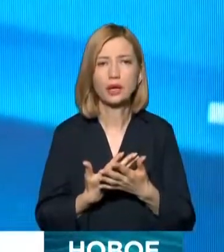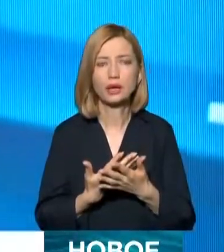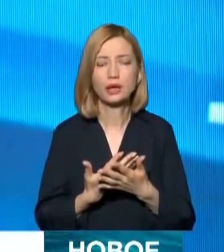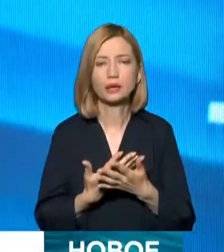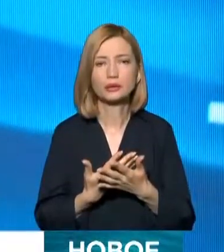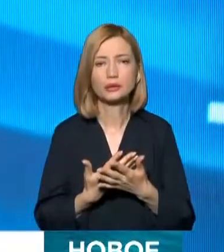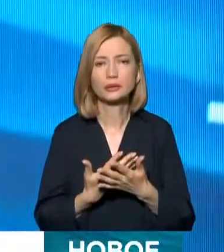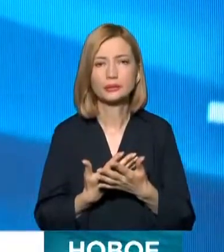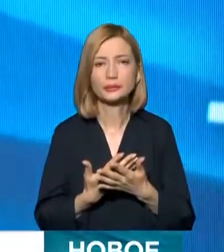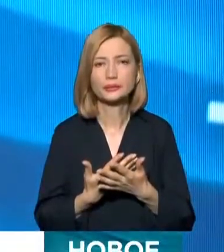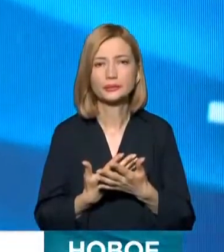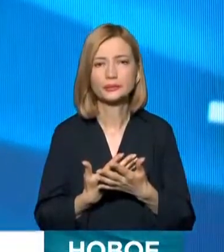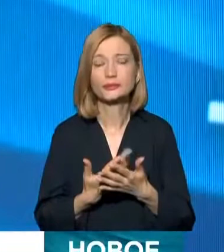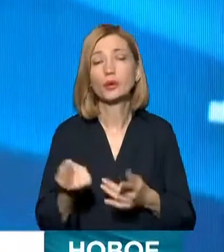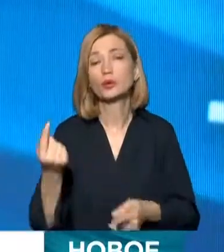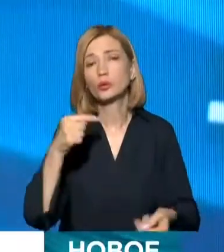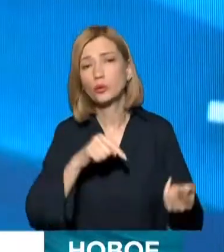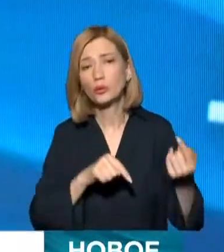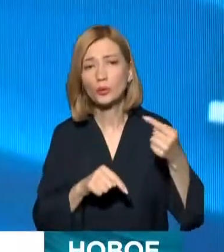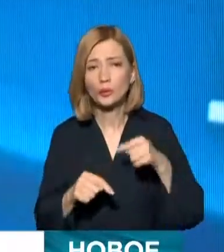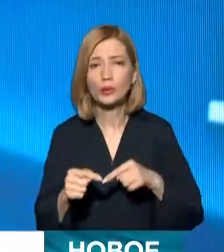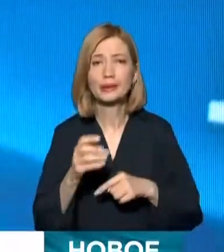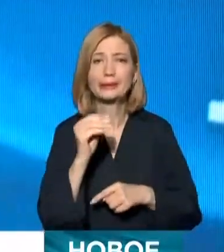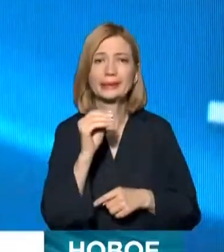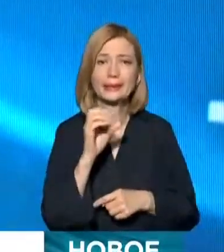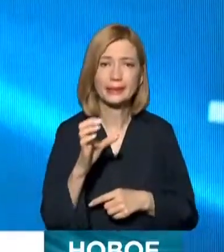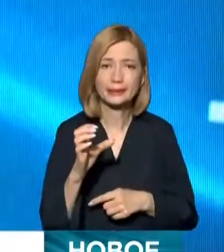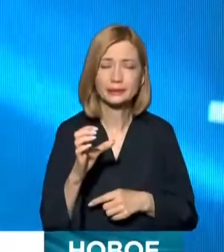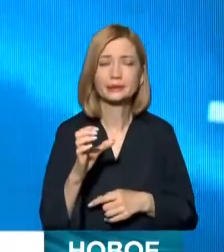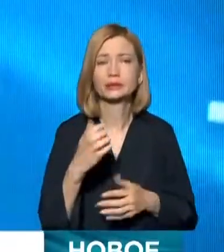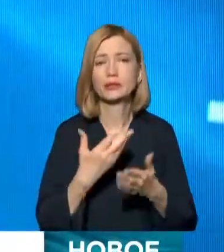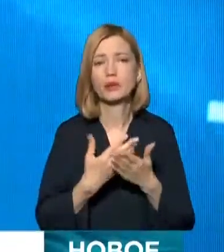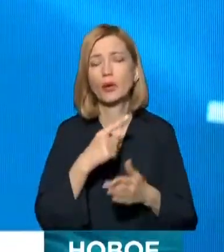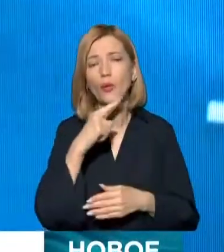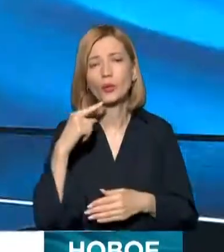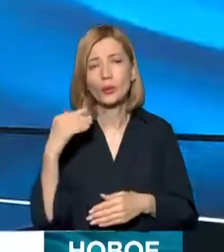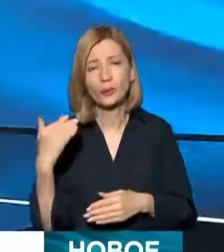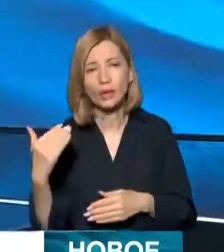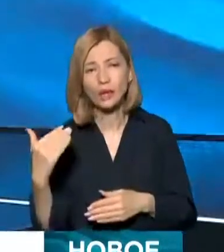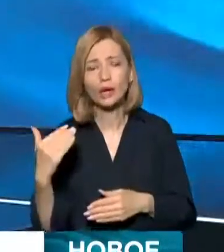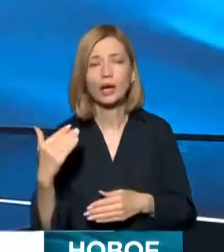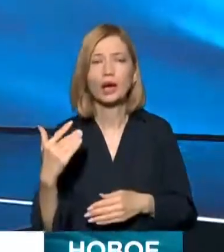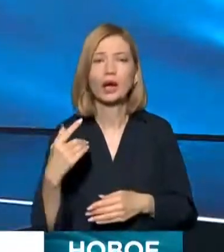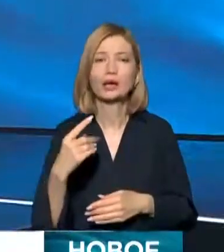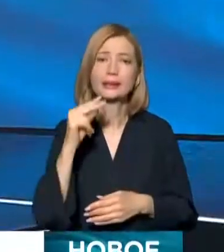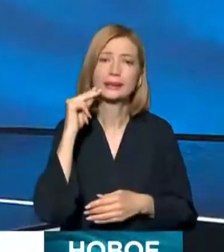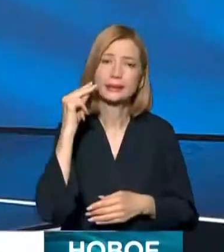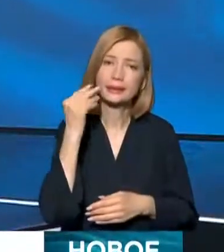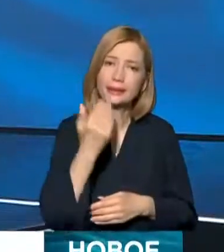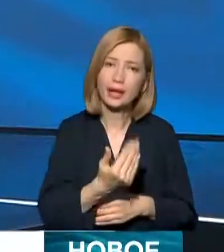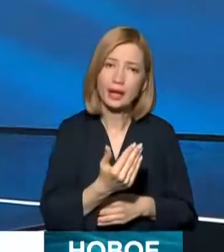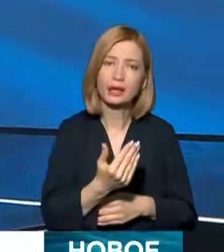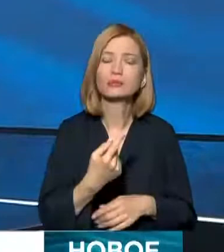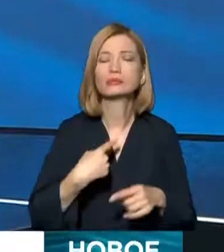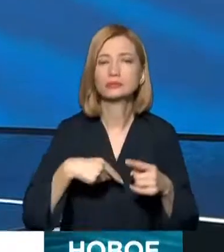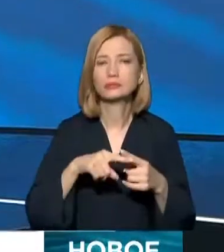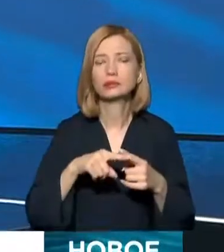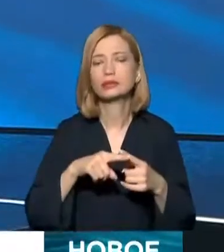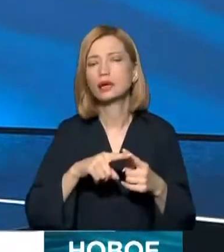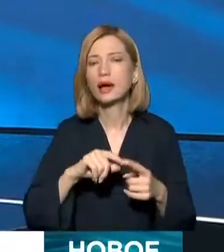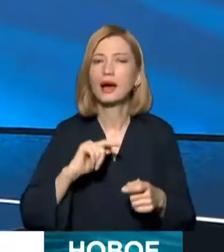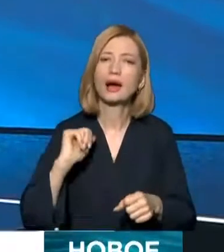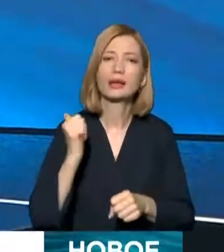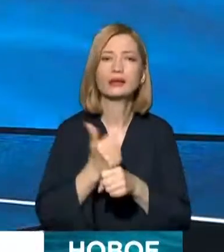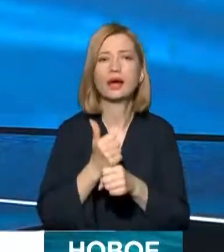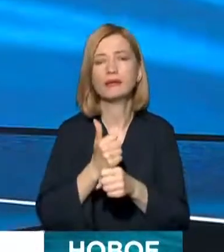в рамках взаимных санкций ЕС и Российской Федерации, мы для Китая становимся основным